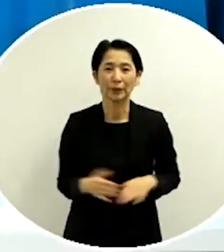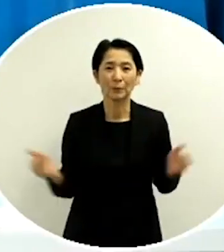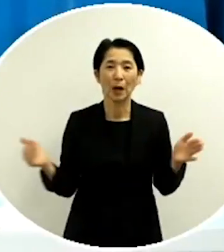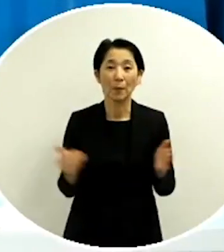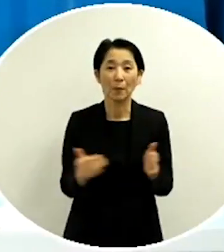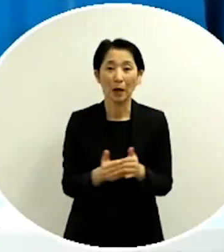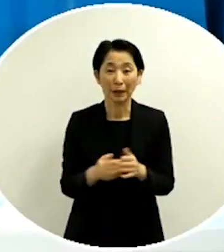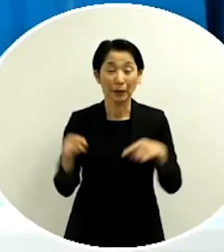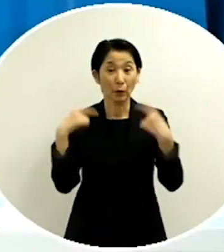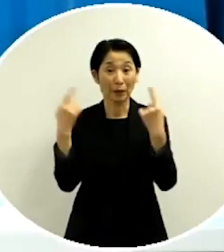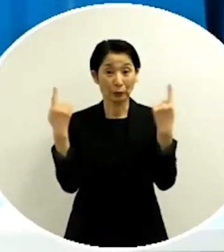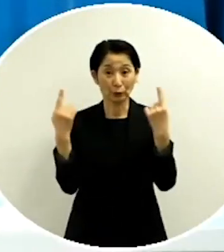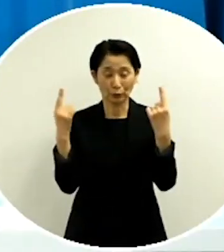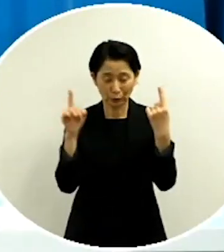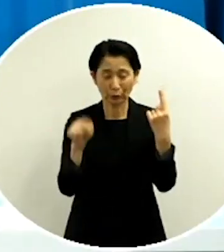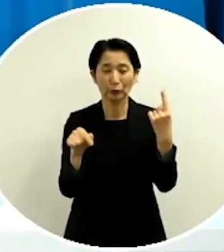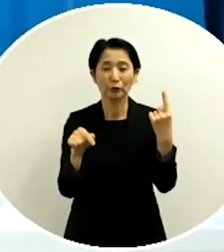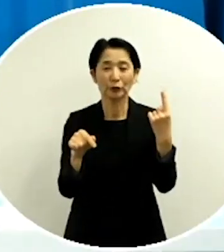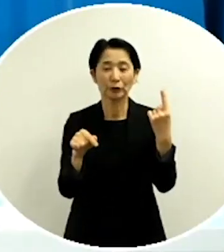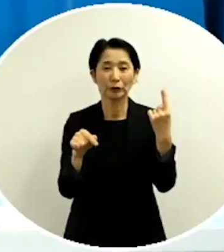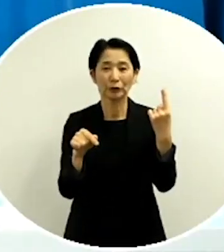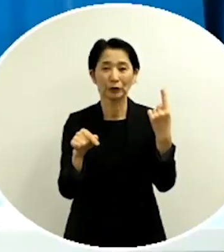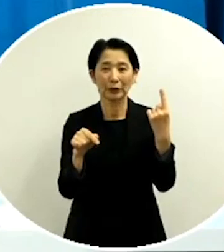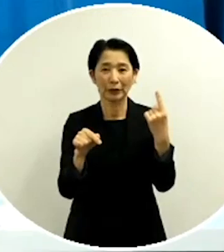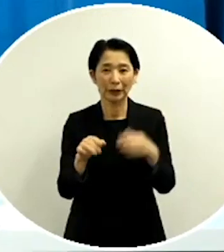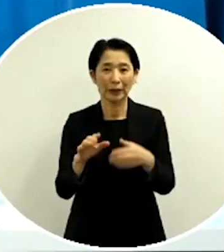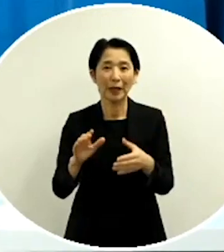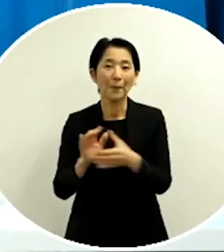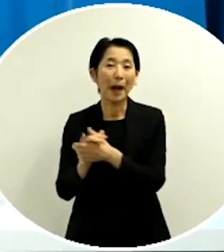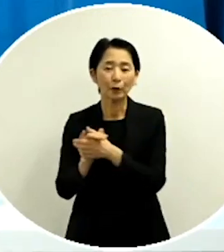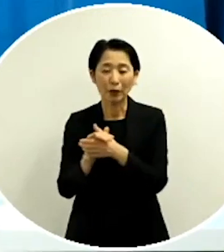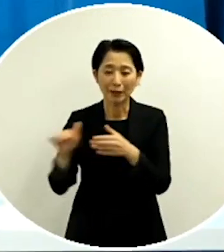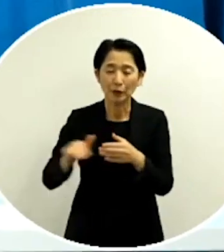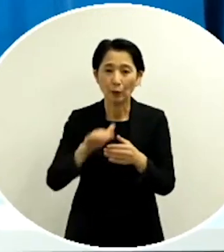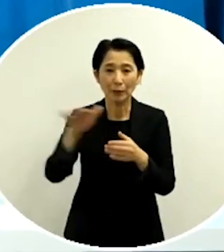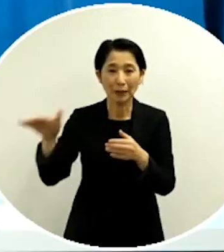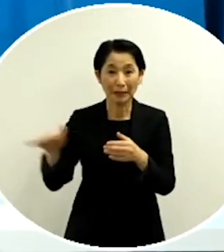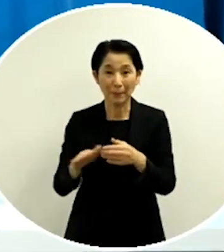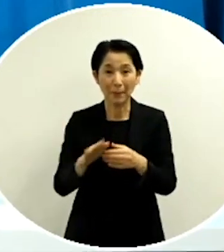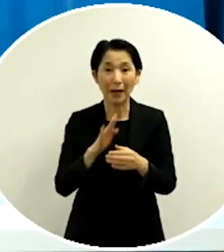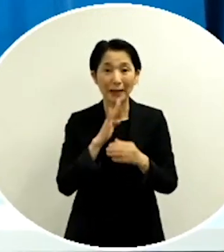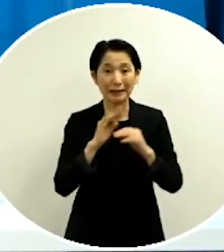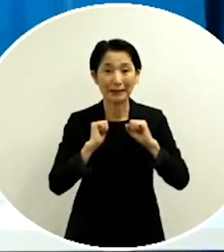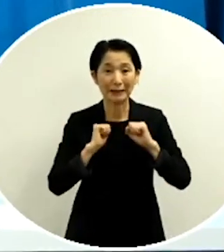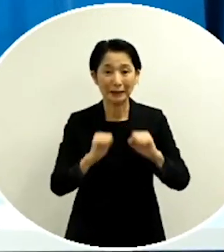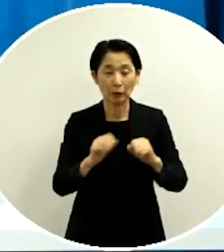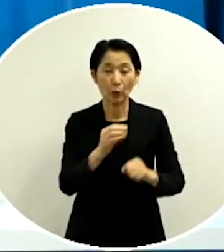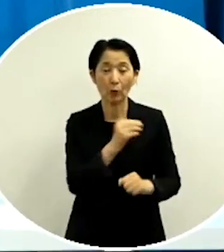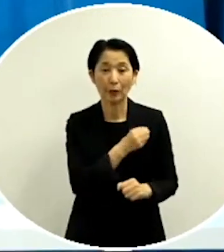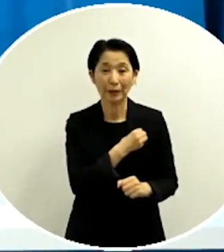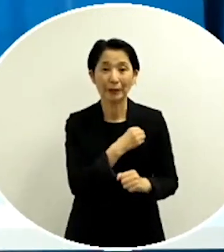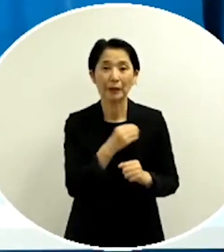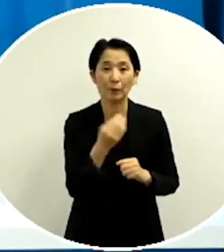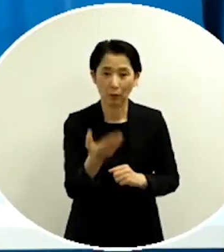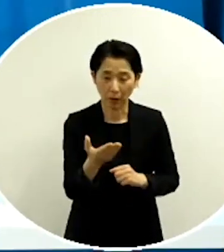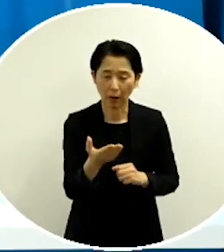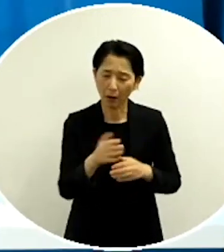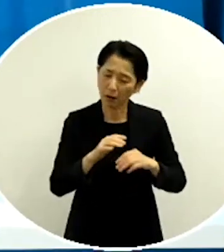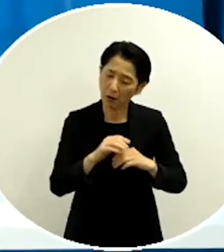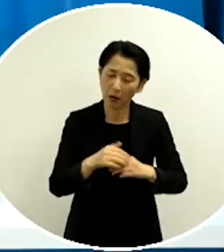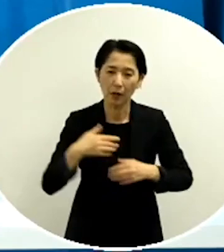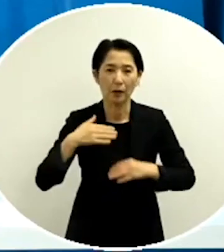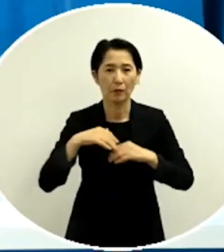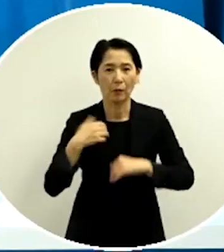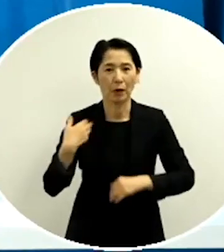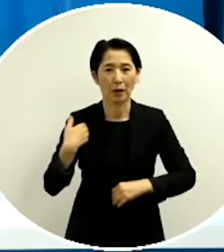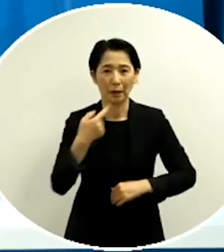フェスにどれぐらいそのパートナーズの皆さん側が実行委員になったのかっていうところまでまあ今だわかってないんですけど